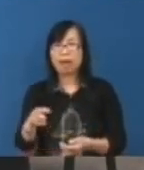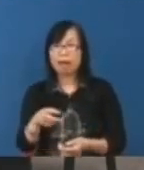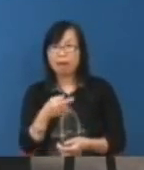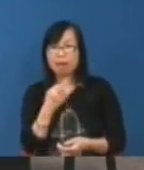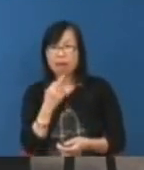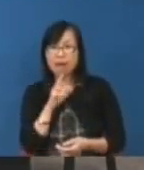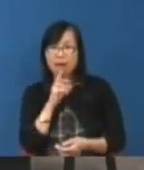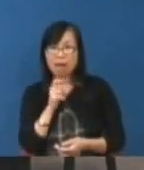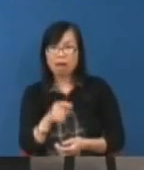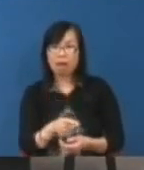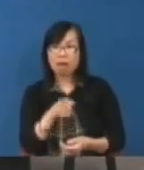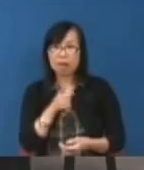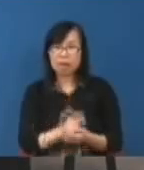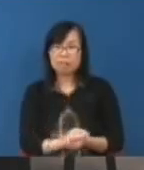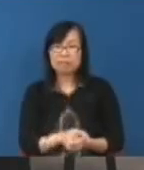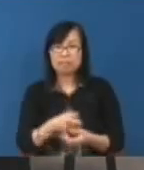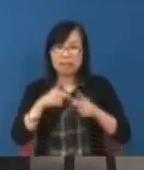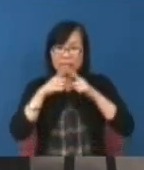我要絕學，我以後唔讀書。